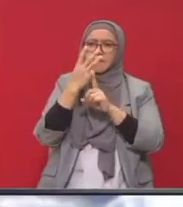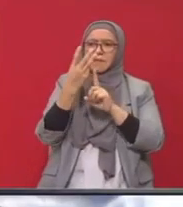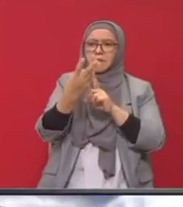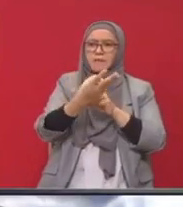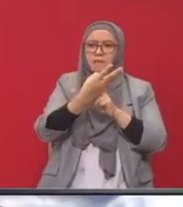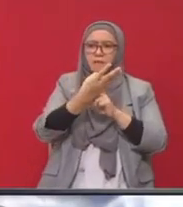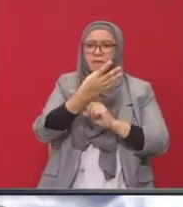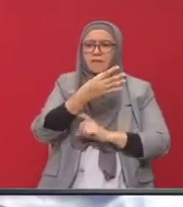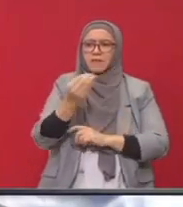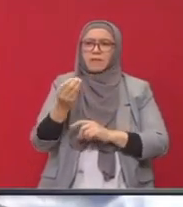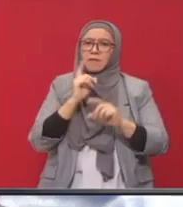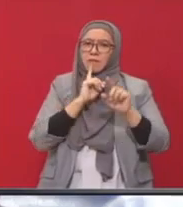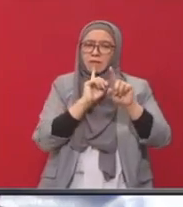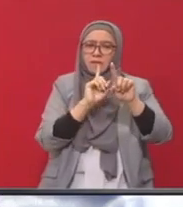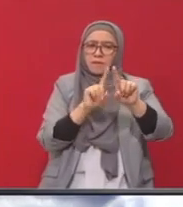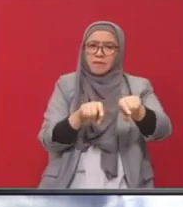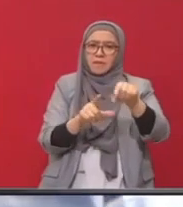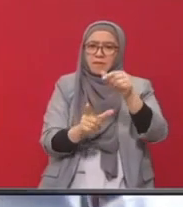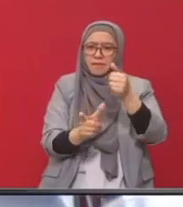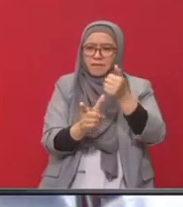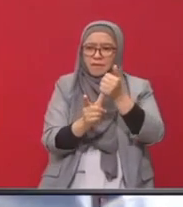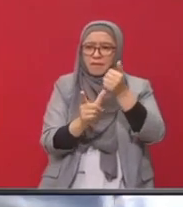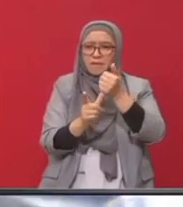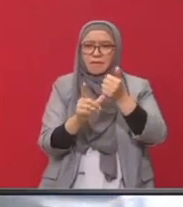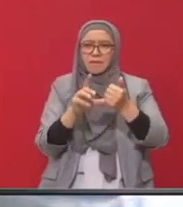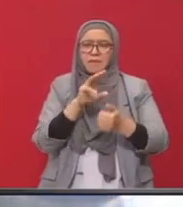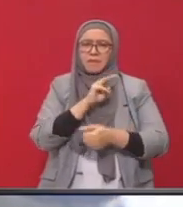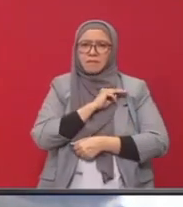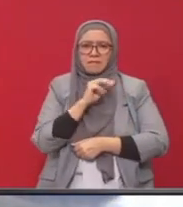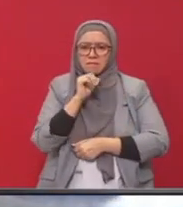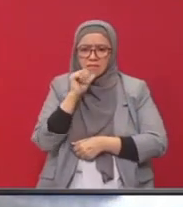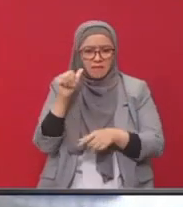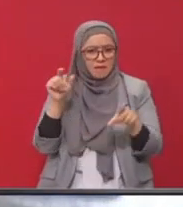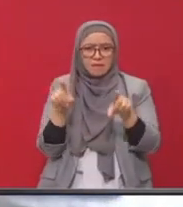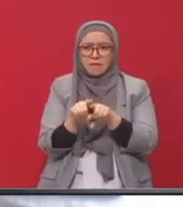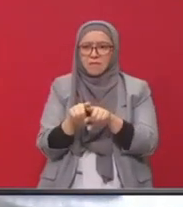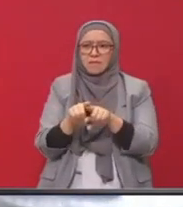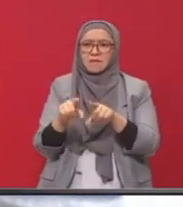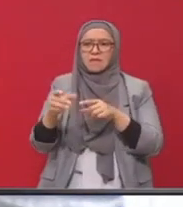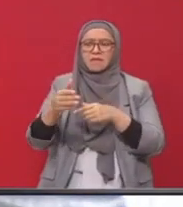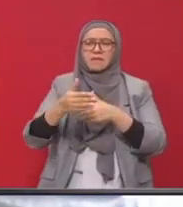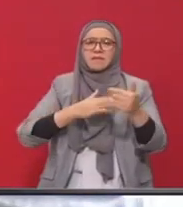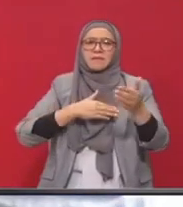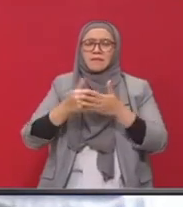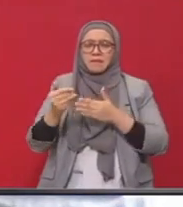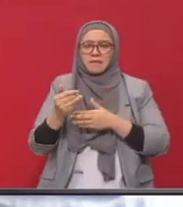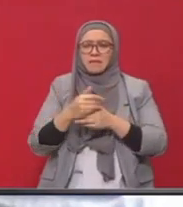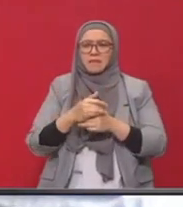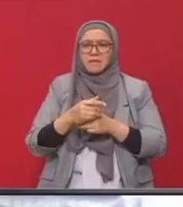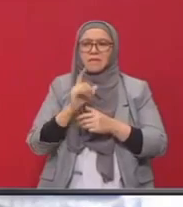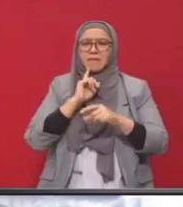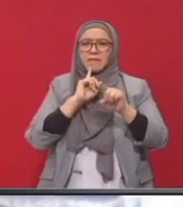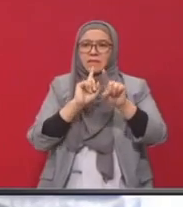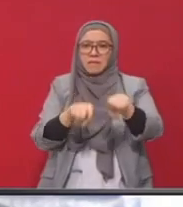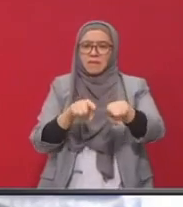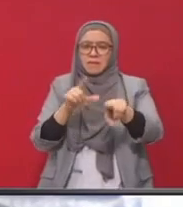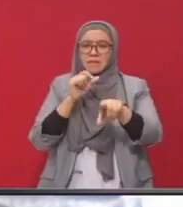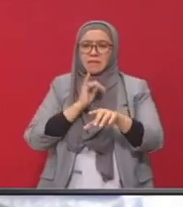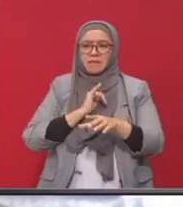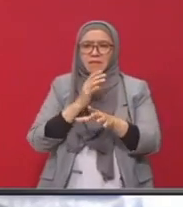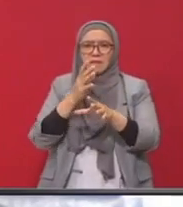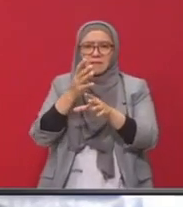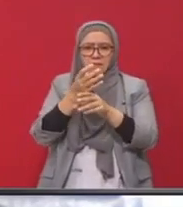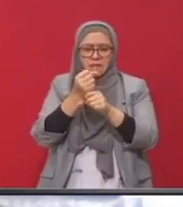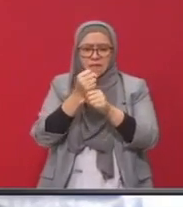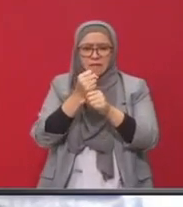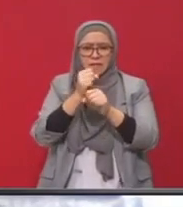dan jawaban daripada timbalan menteri tidak sama Tapi walau bagaimanapun jawaban yang saya dapat